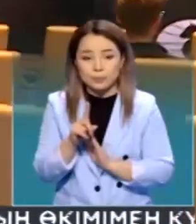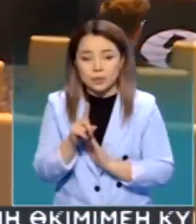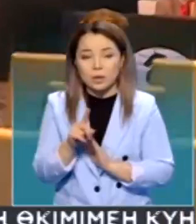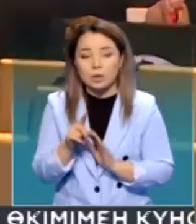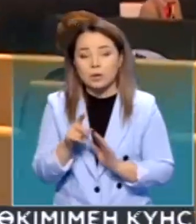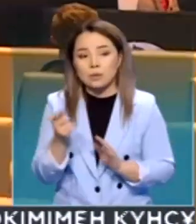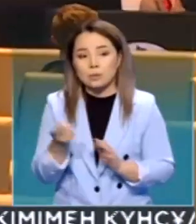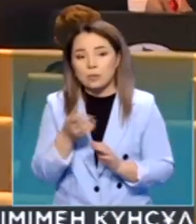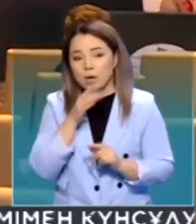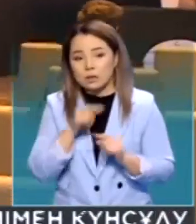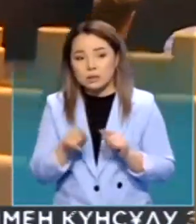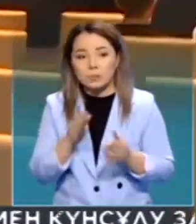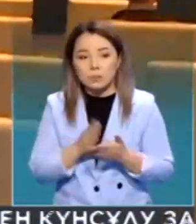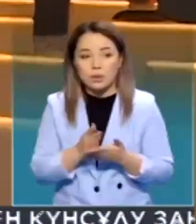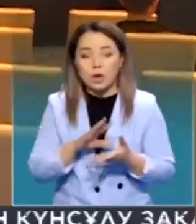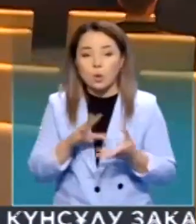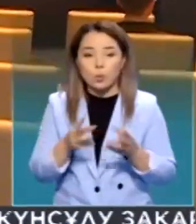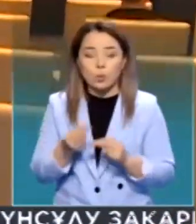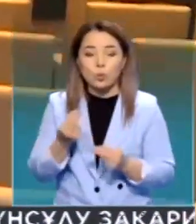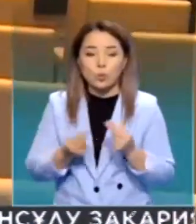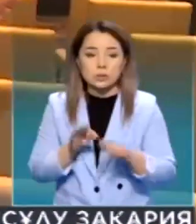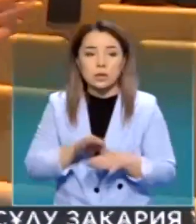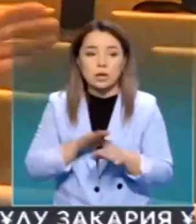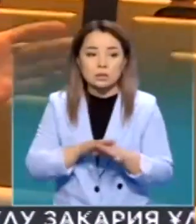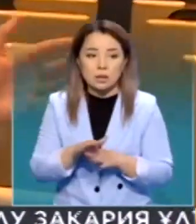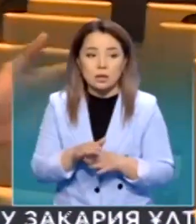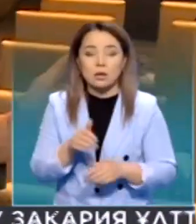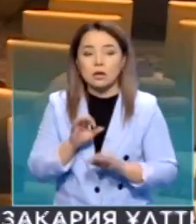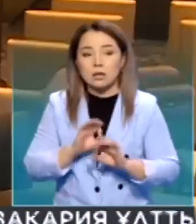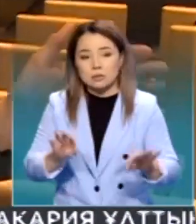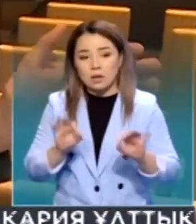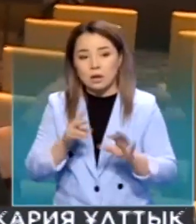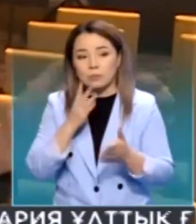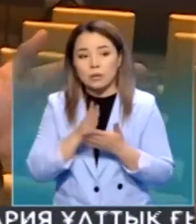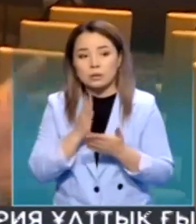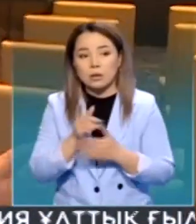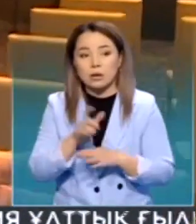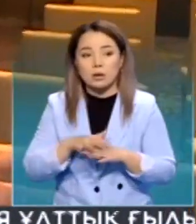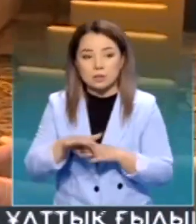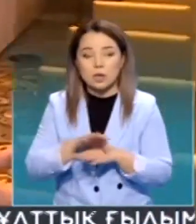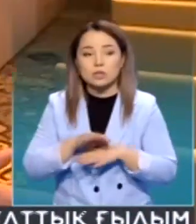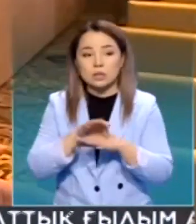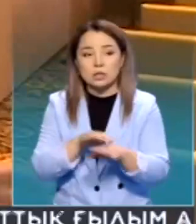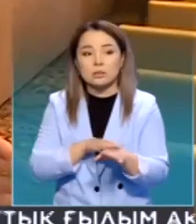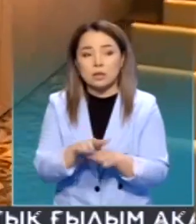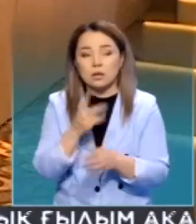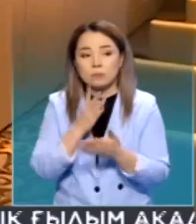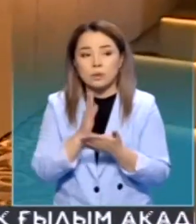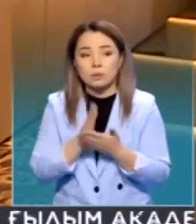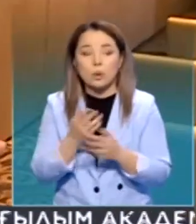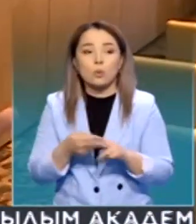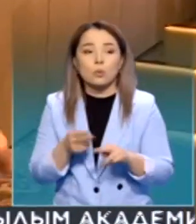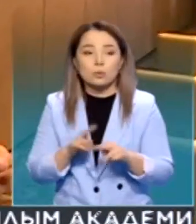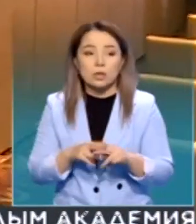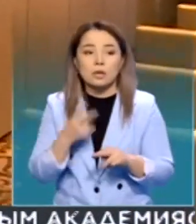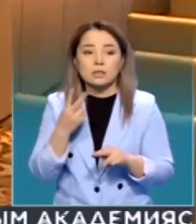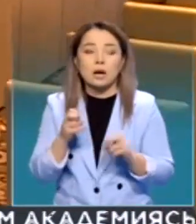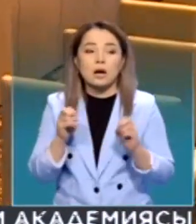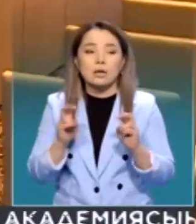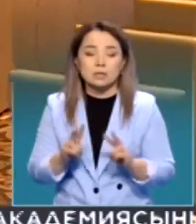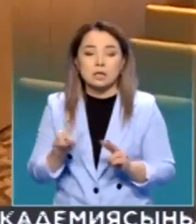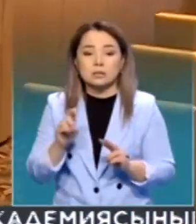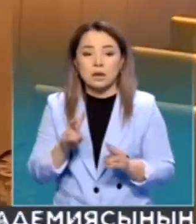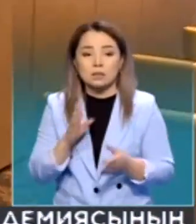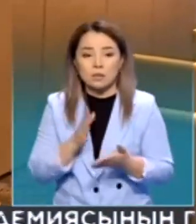көп болған жоқ. Жалпы ойын барысын осындай комментаторлар халыққа жеткізіп отыр. Мұндай екі арнайы зал